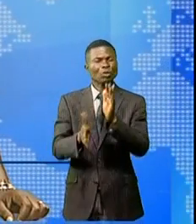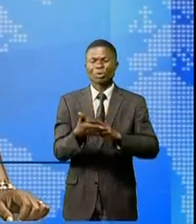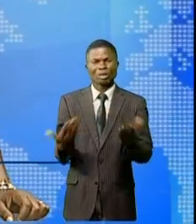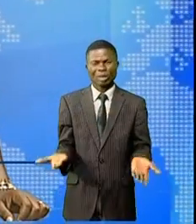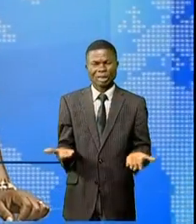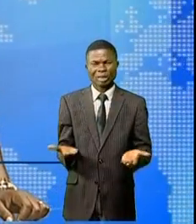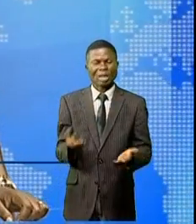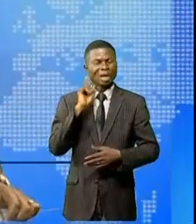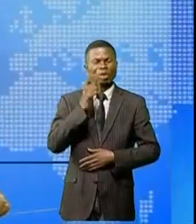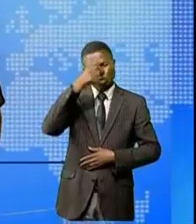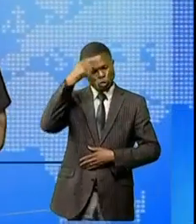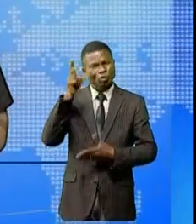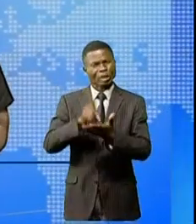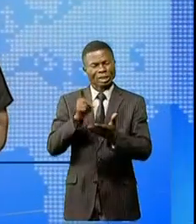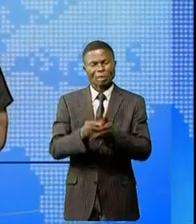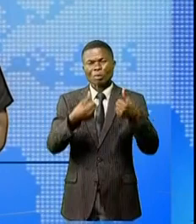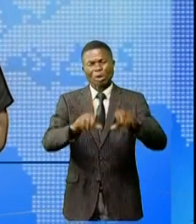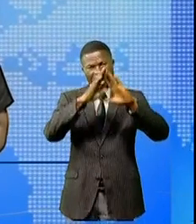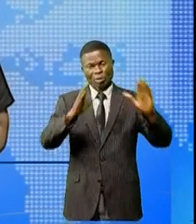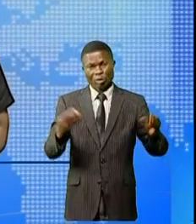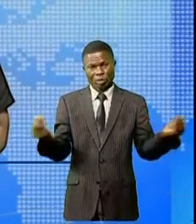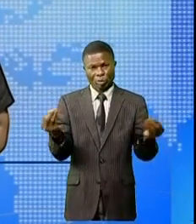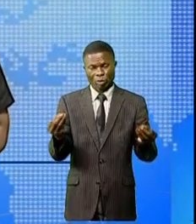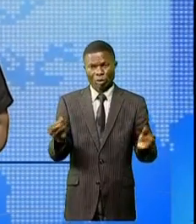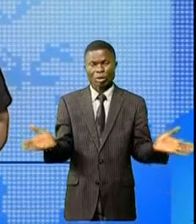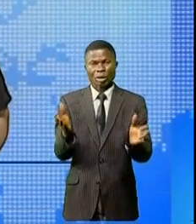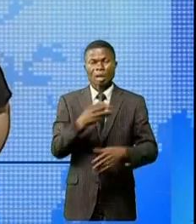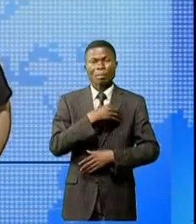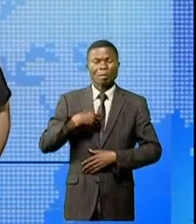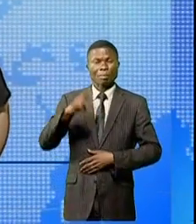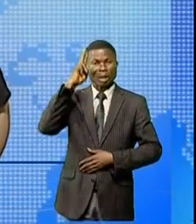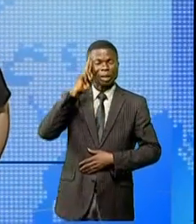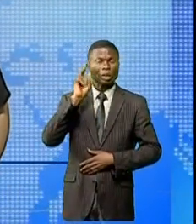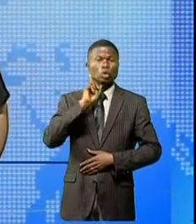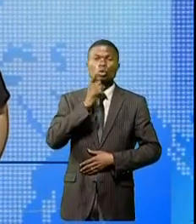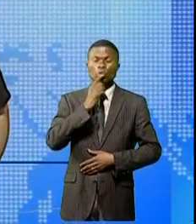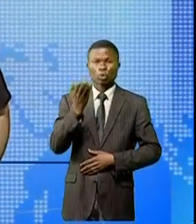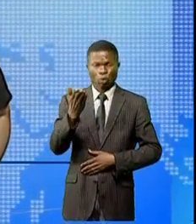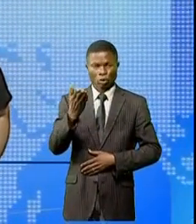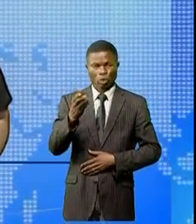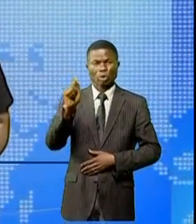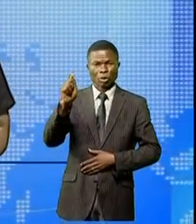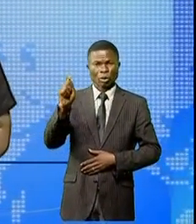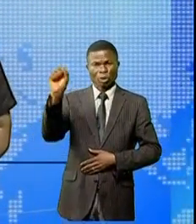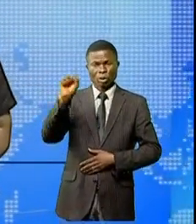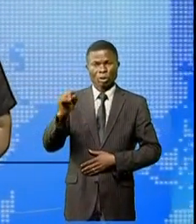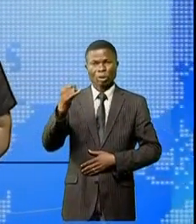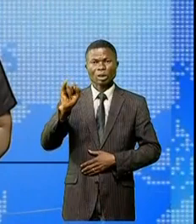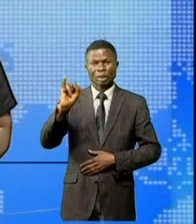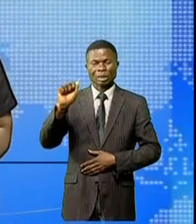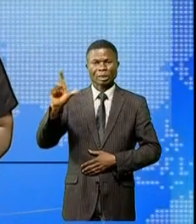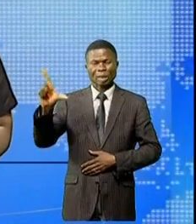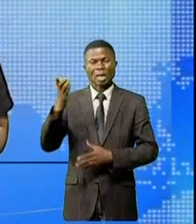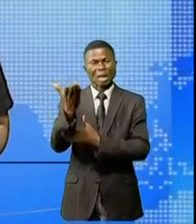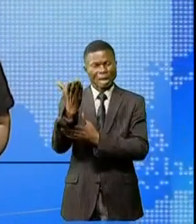catégorie. C'est qui pousse aujourd'hui Ruth Tchamala, sourde-muette de son État, à lancer un appel aux hommes